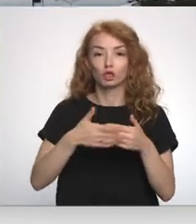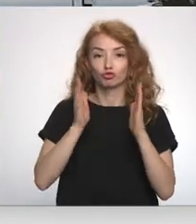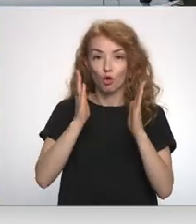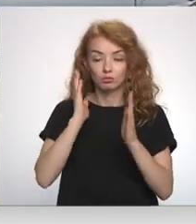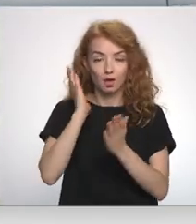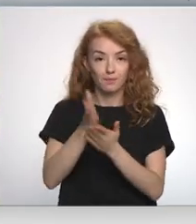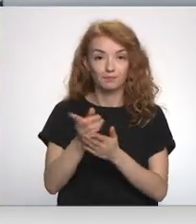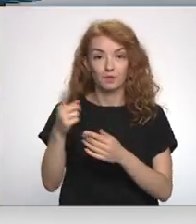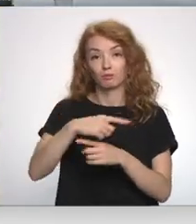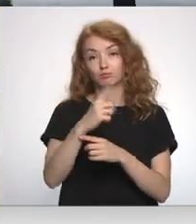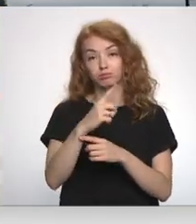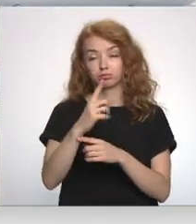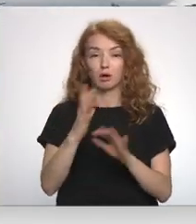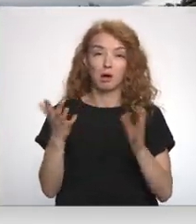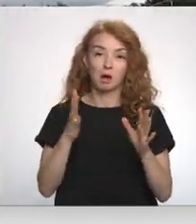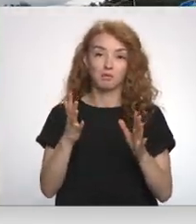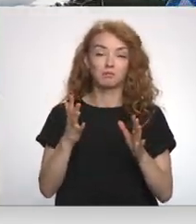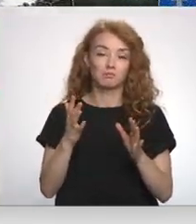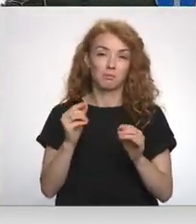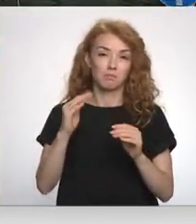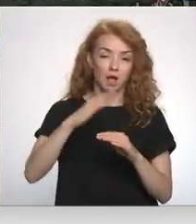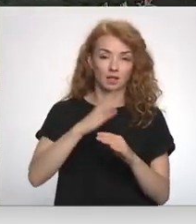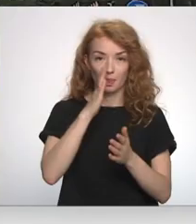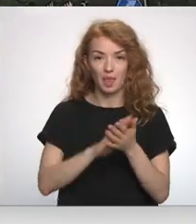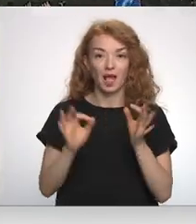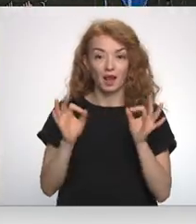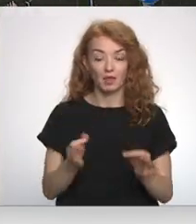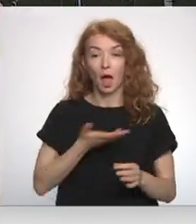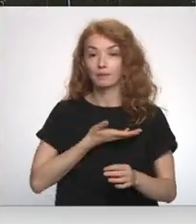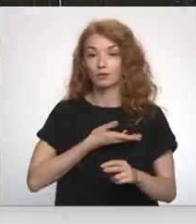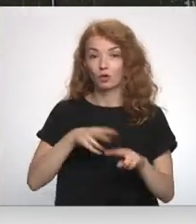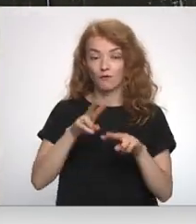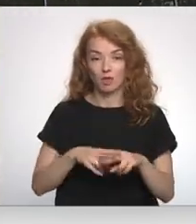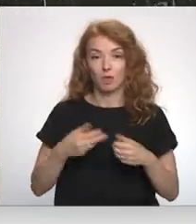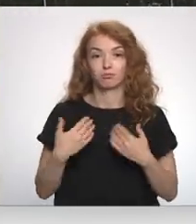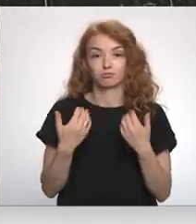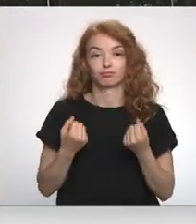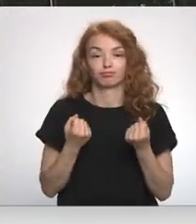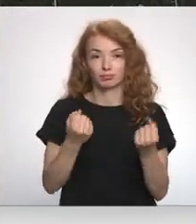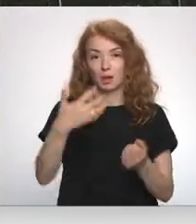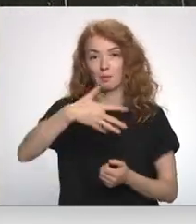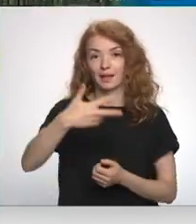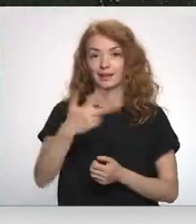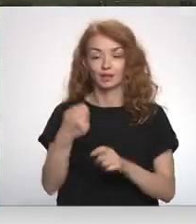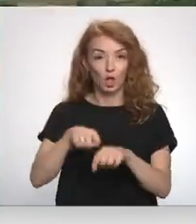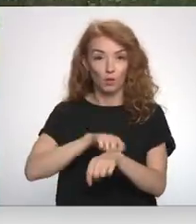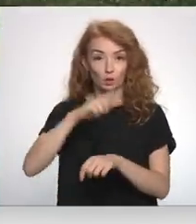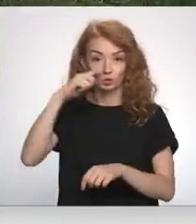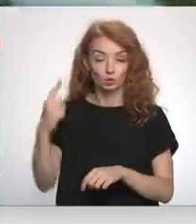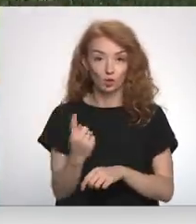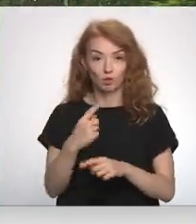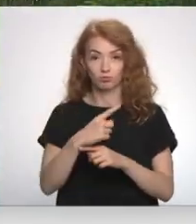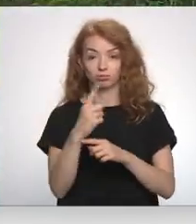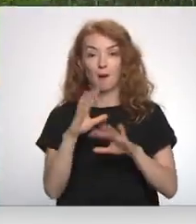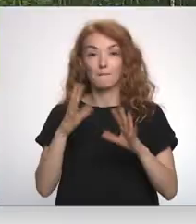automašīnas spidometrs rāda nedaudz mazāku ātrumu kā realitātē, apdzīvotās vietās pārvietojamies ar 53 km/h, bet uz šosejas,